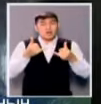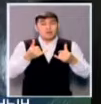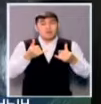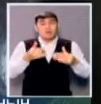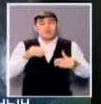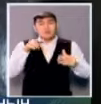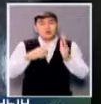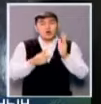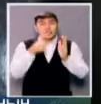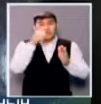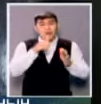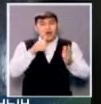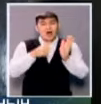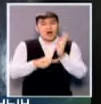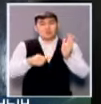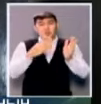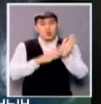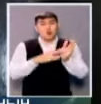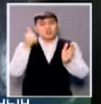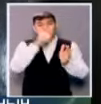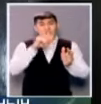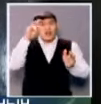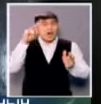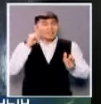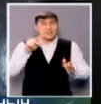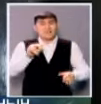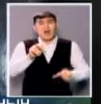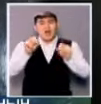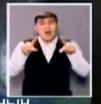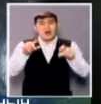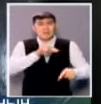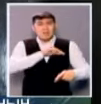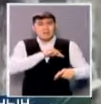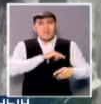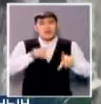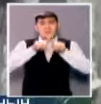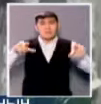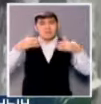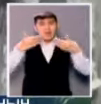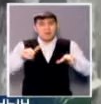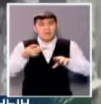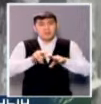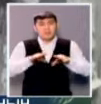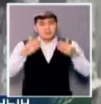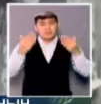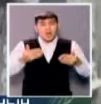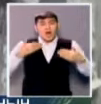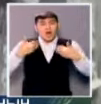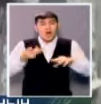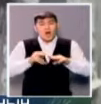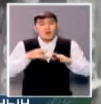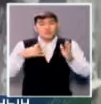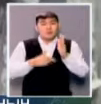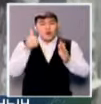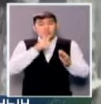келген. 1969 жылы Қазақ орта мектебін алтын медальмен бітіріп, сол жылы Қазақ мемлекеттік университетіне түседі. 1974